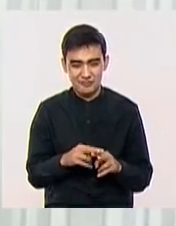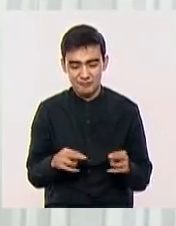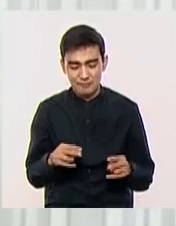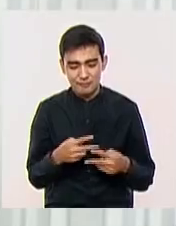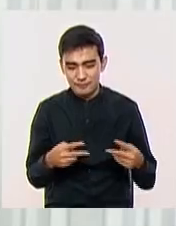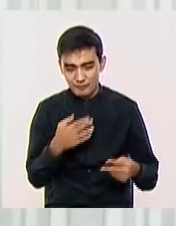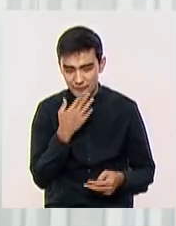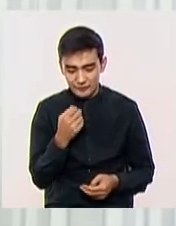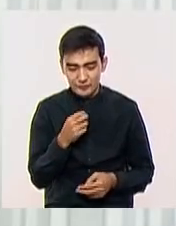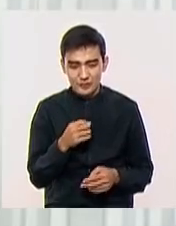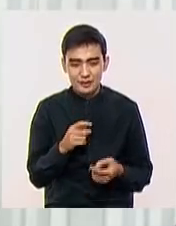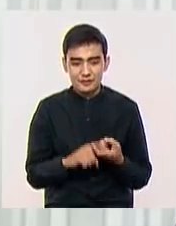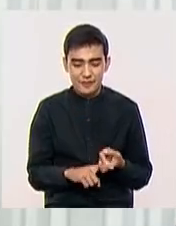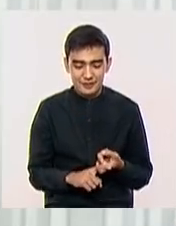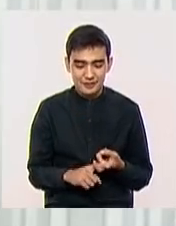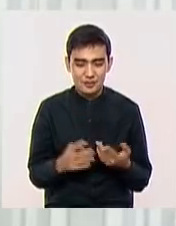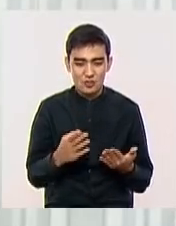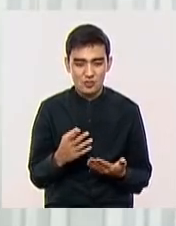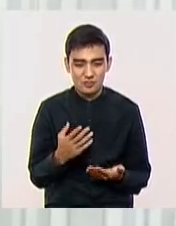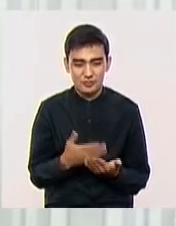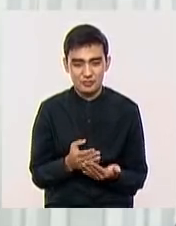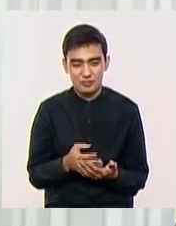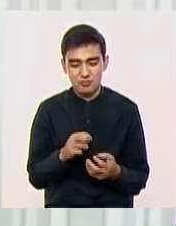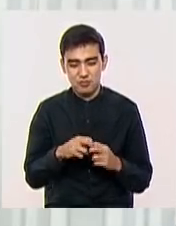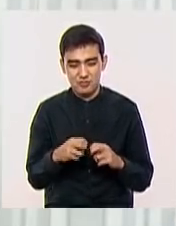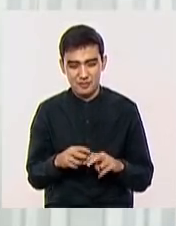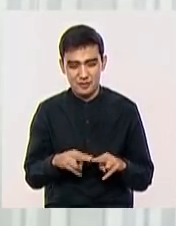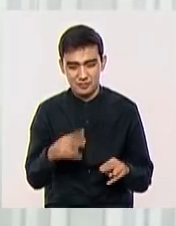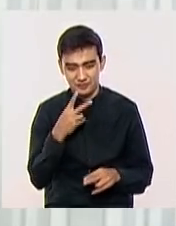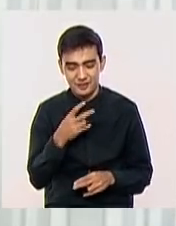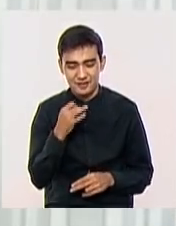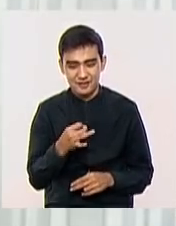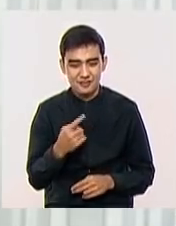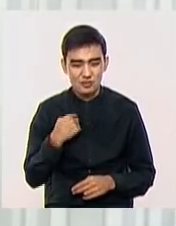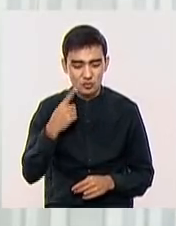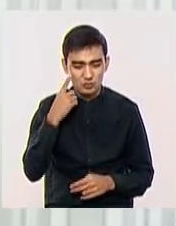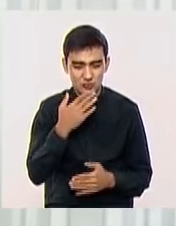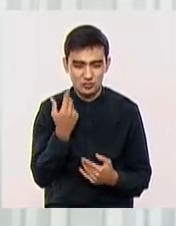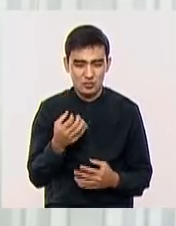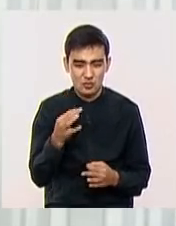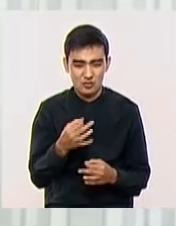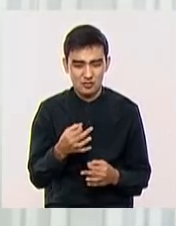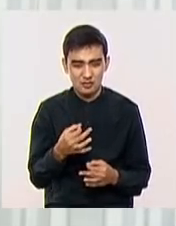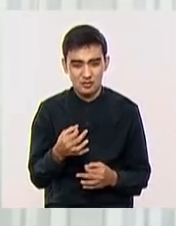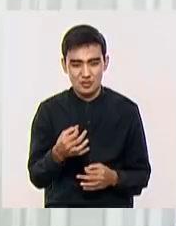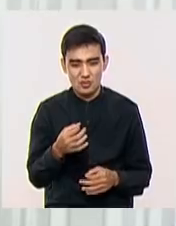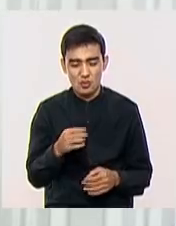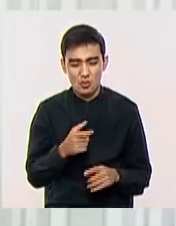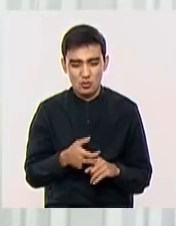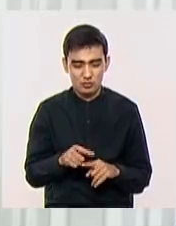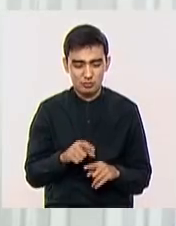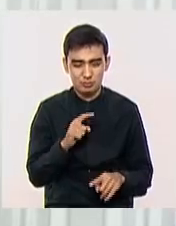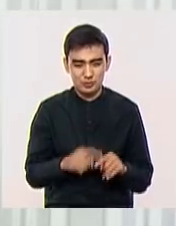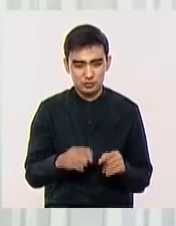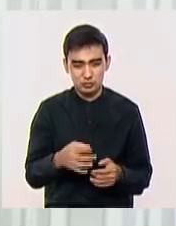Что касается вообще в целом, если брать он как проблему, я не думаю, что результаты будут очень быстрыми, то есть что